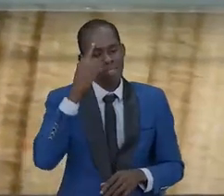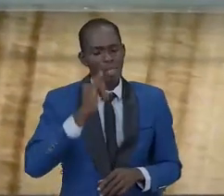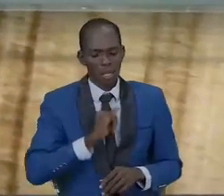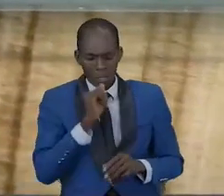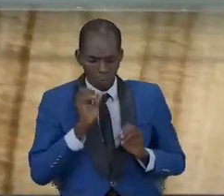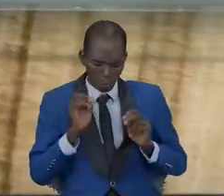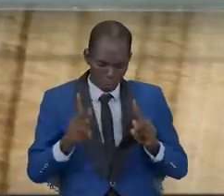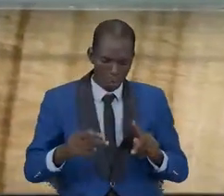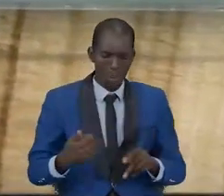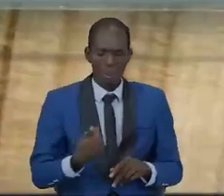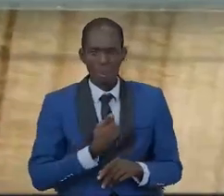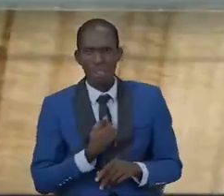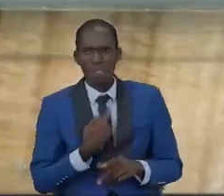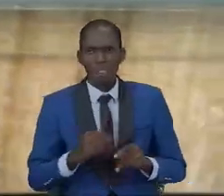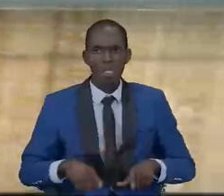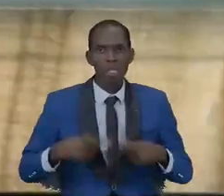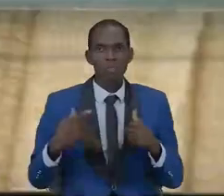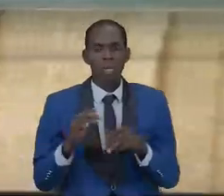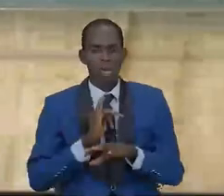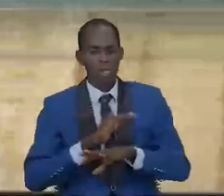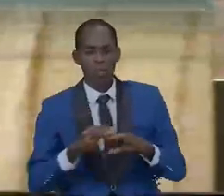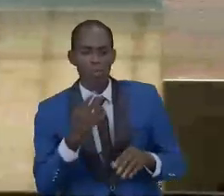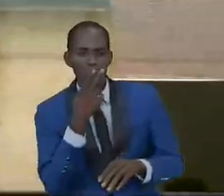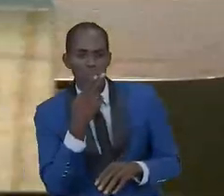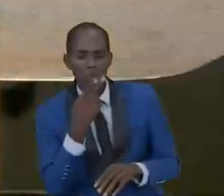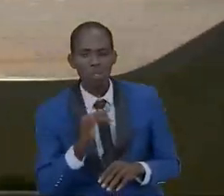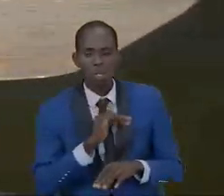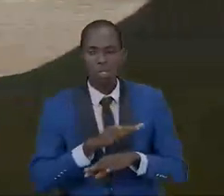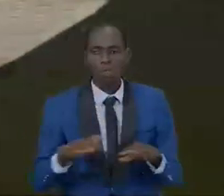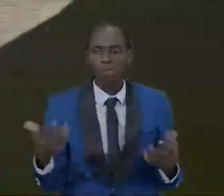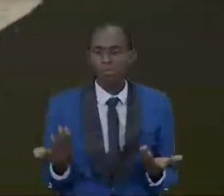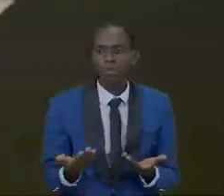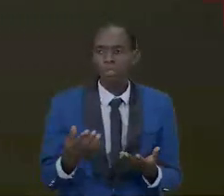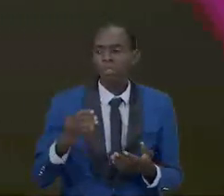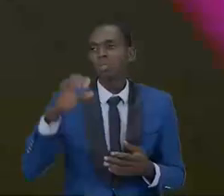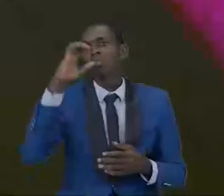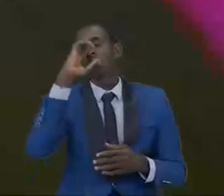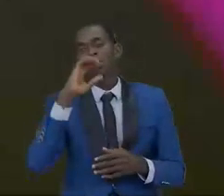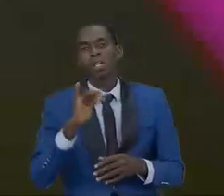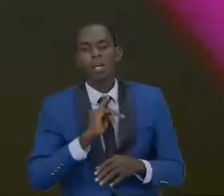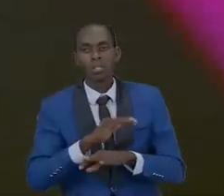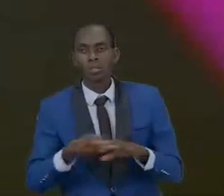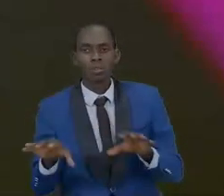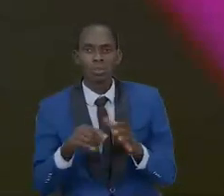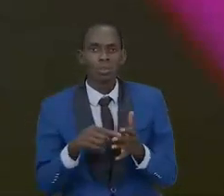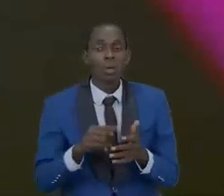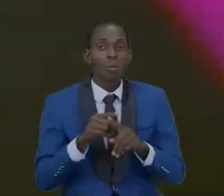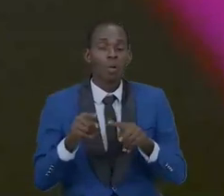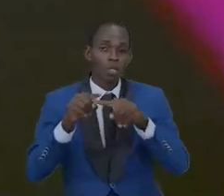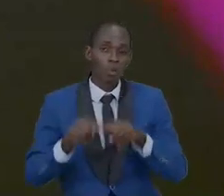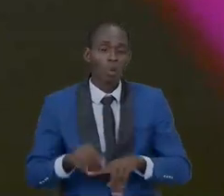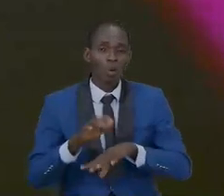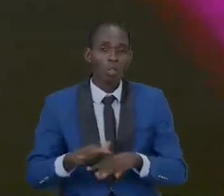vie ils vivent ils aiment la croyait une boivent pas une fume pas et il dépendent et